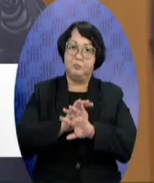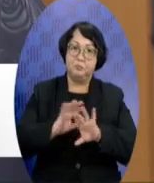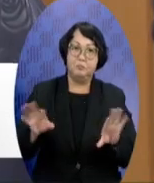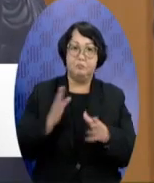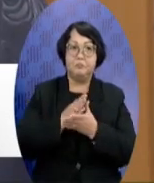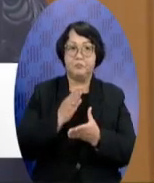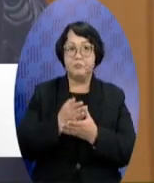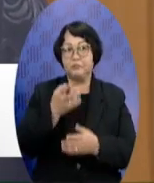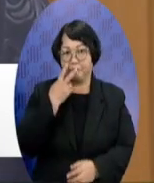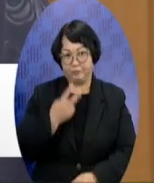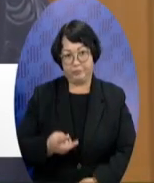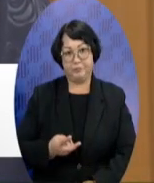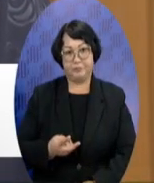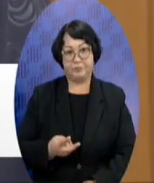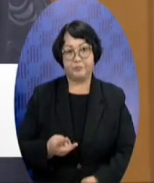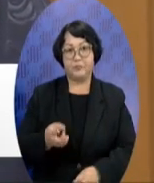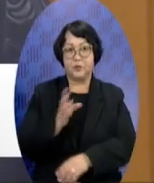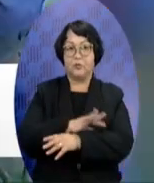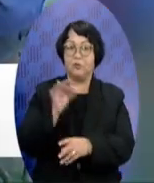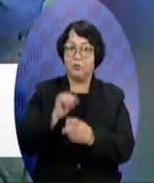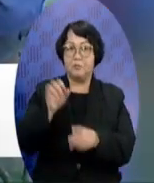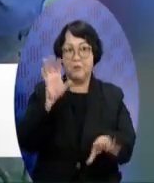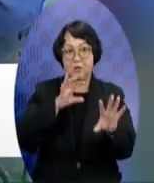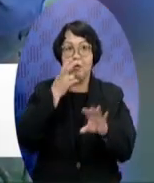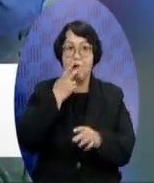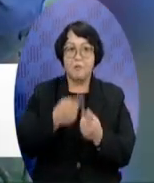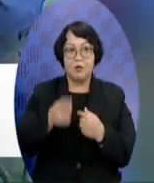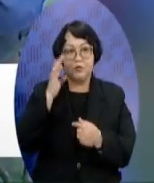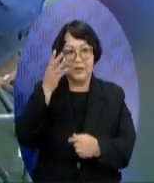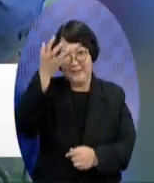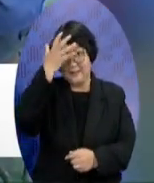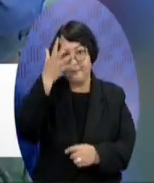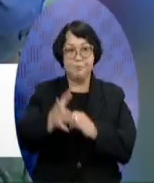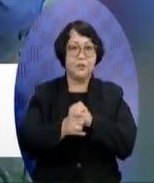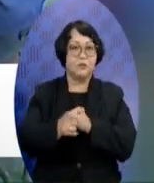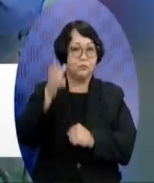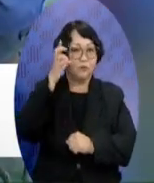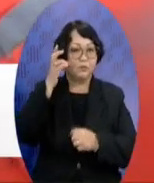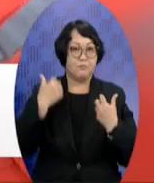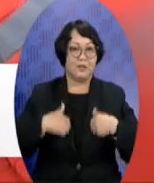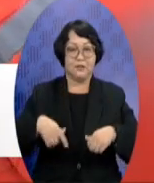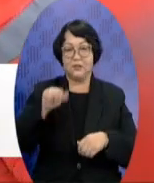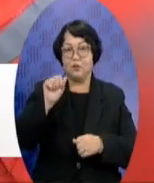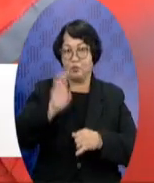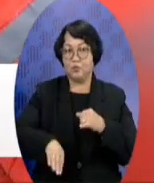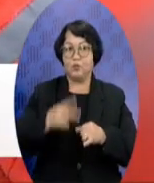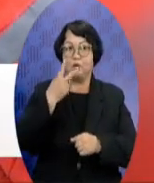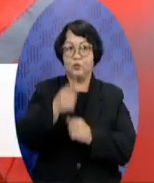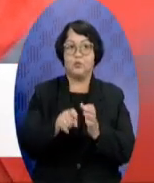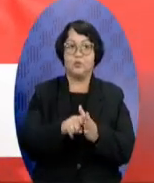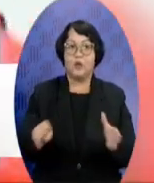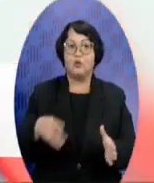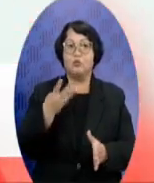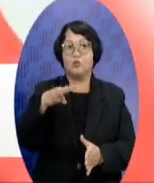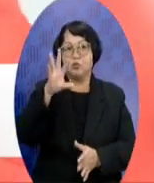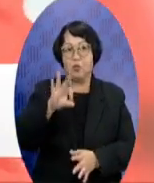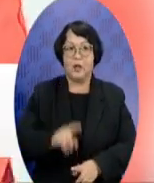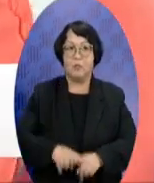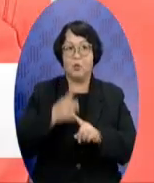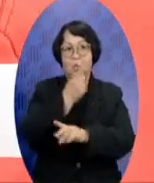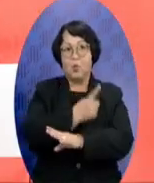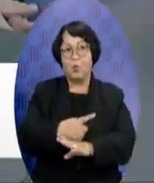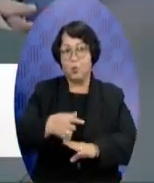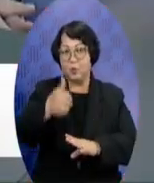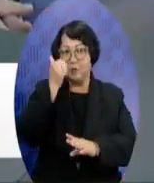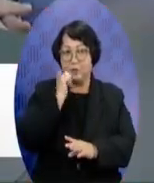нэлсэтийн байдлаас харахад бол бас тодорхой харагдчихэд. Засгийн газар мэрэгжлийн боловсролын багшийн цалинг сүүлийн 2 жилд 40 орчим хувиар нэмж үрдөнгөө